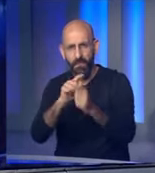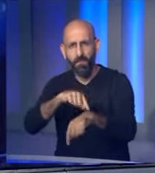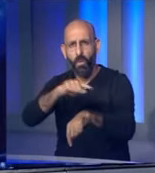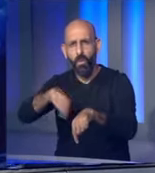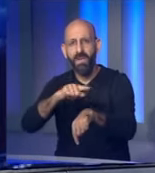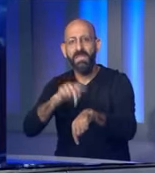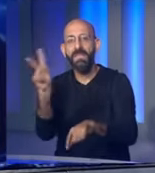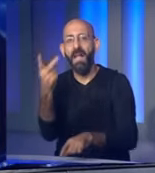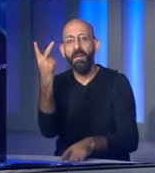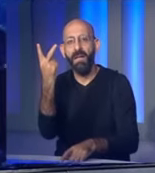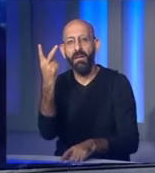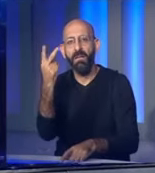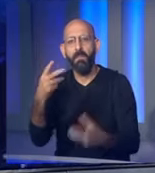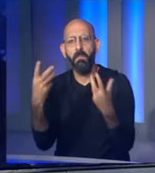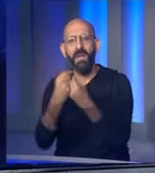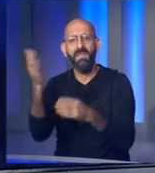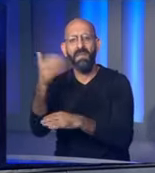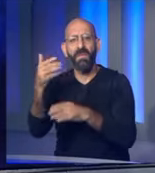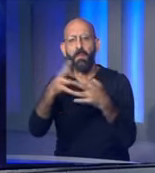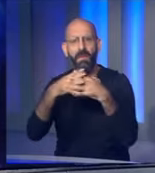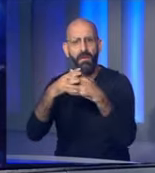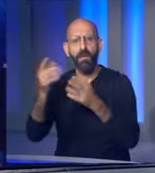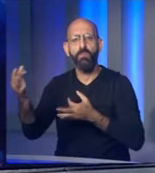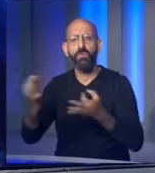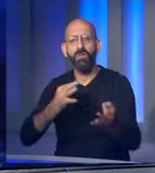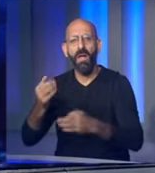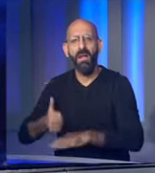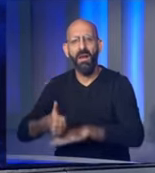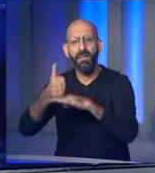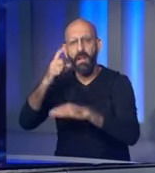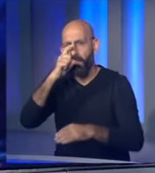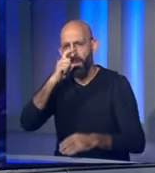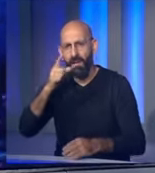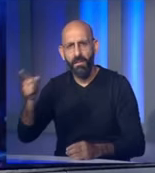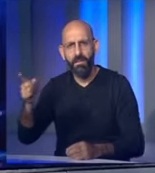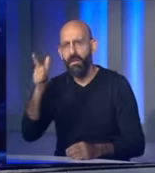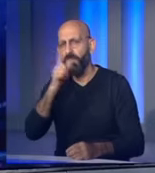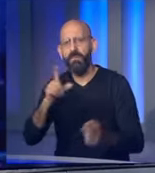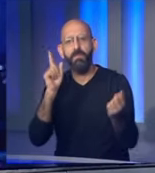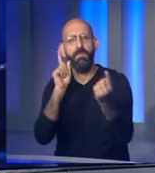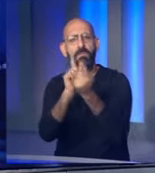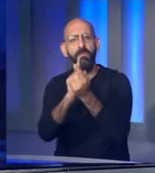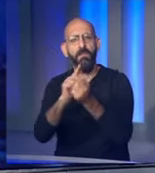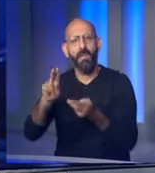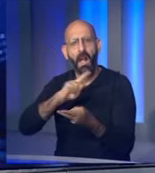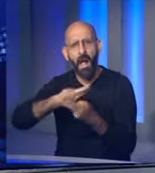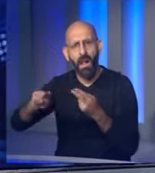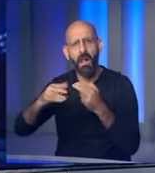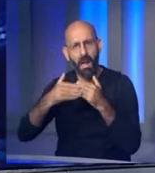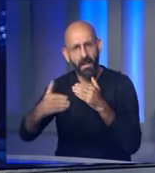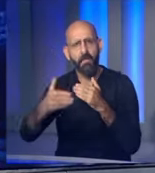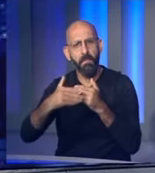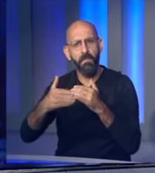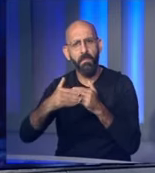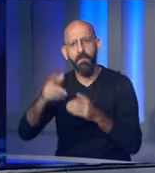على مدى ساعتين في حضور السفيره الامريكيه لدى لبنان ليزا جونسون ومستشار الرئيس بري علي حمدان اوكستين اكد